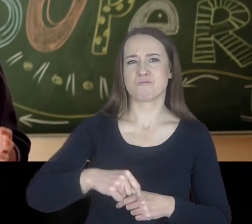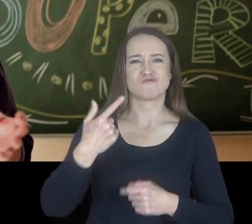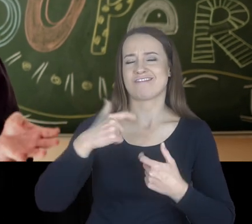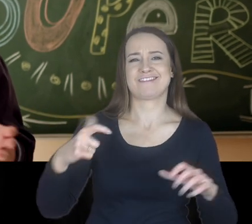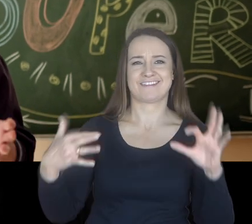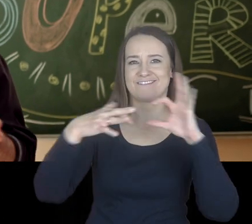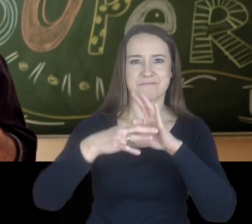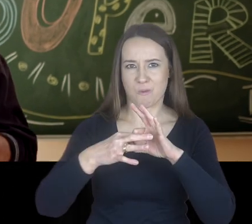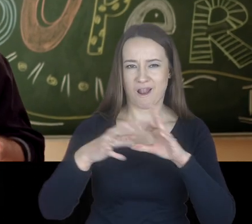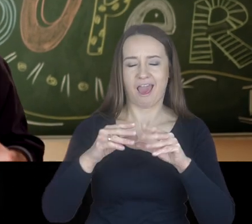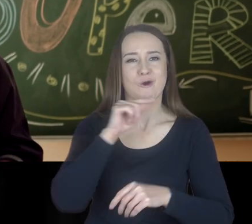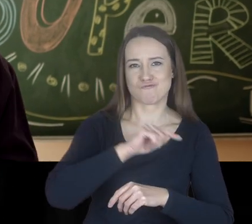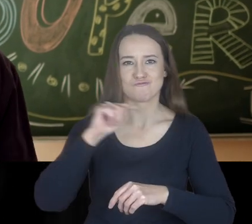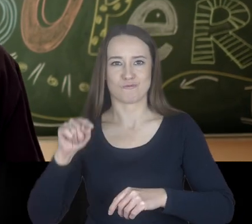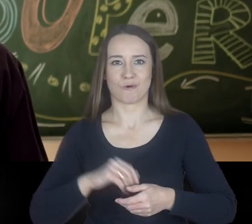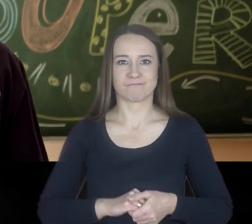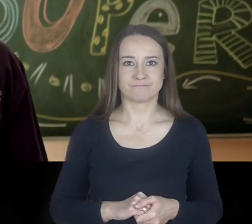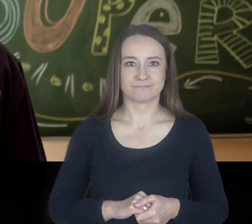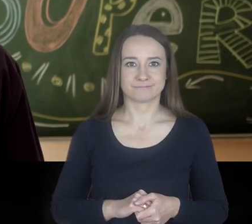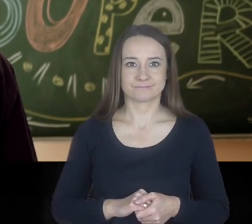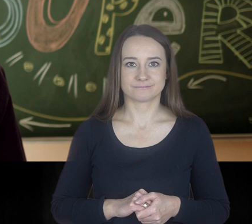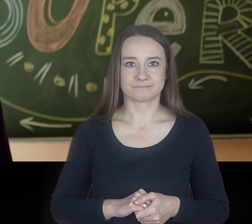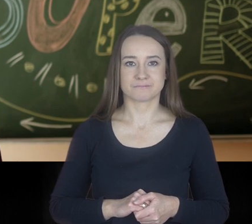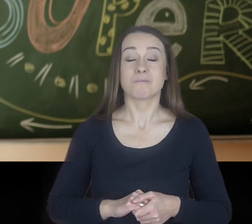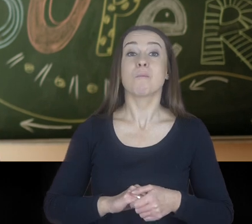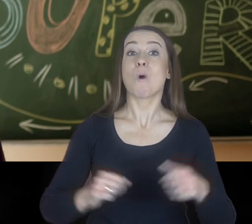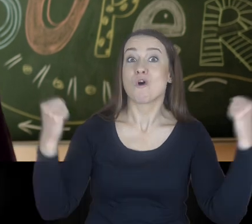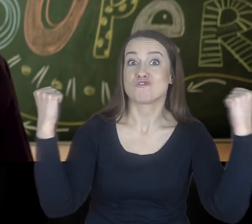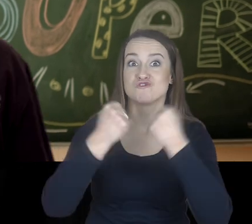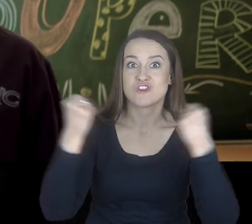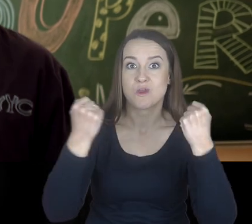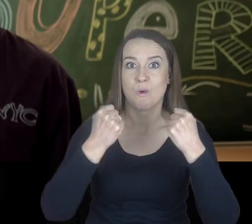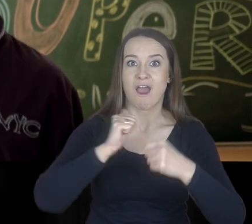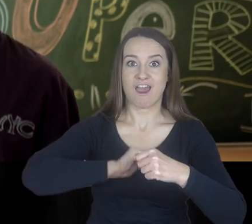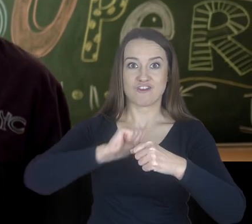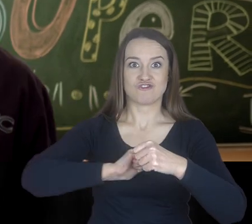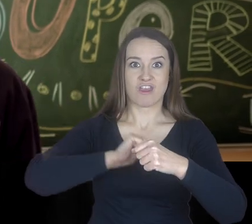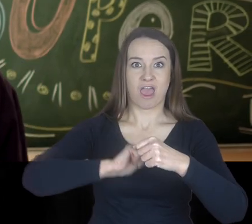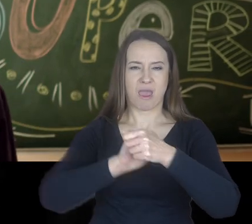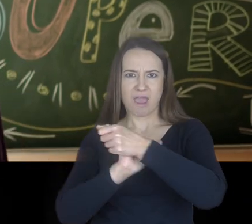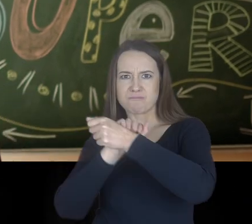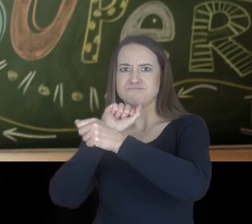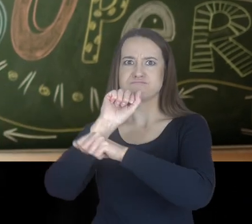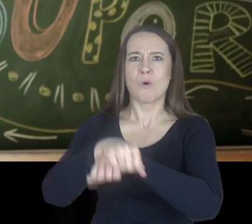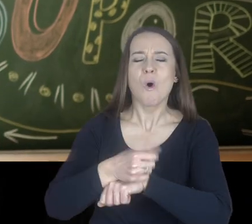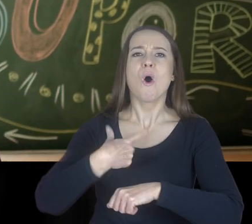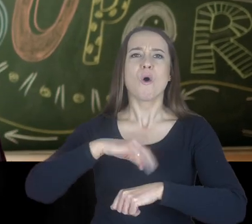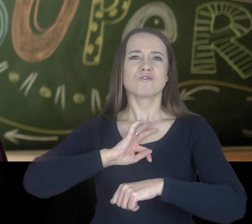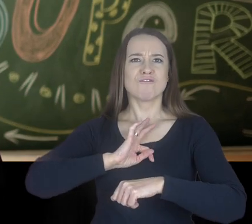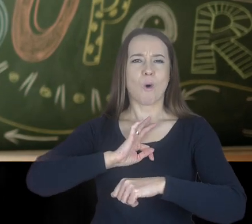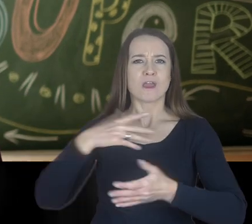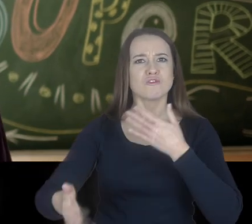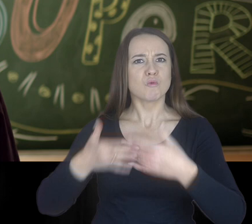musi mieć ani z jednym, ani z drugim zbyt wiele wspólnego. Bo siła to jest przekraczanie samego siebie. To jest pokonywanie swoich